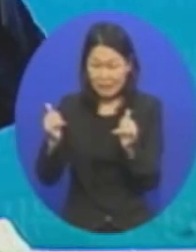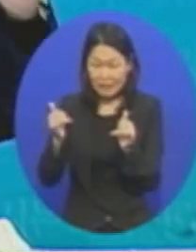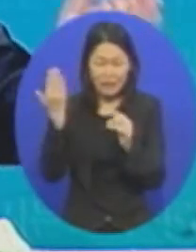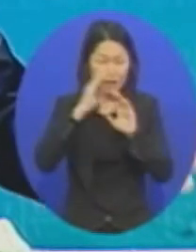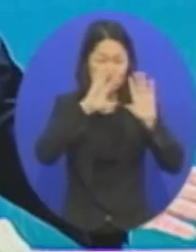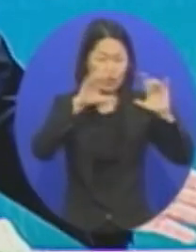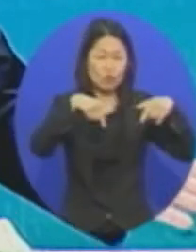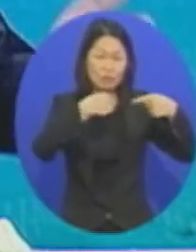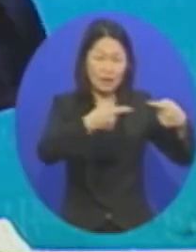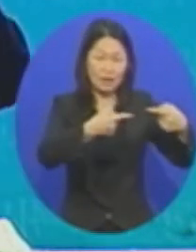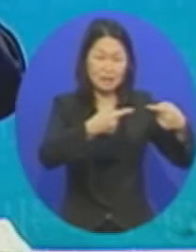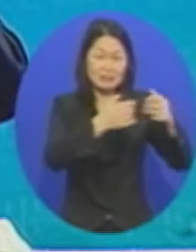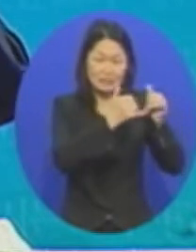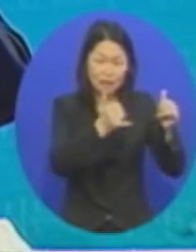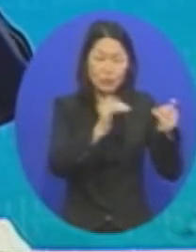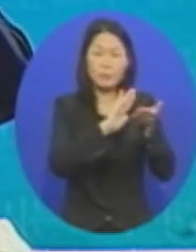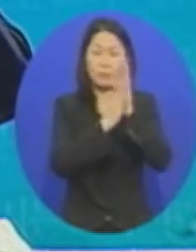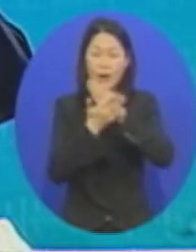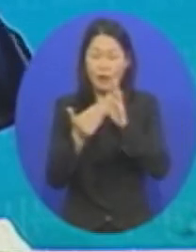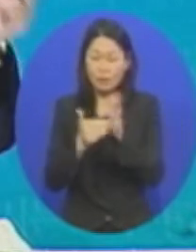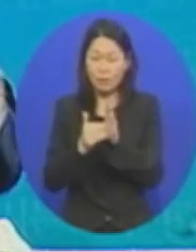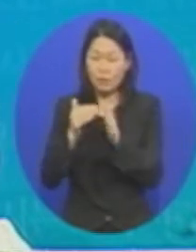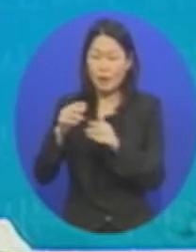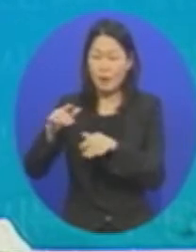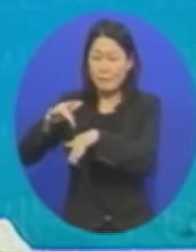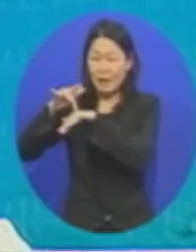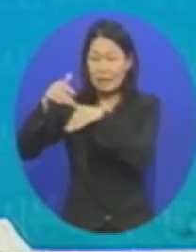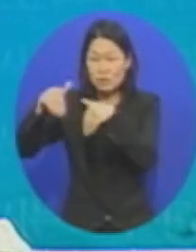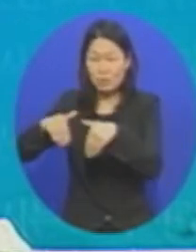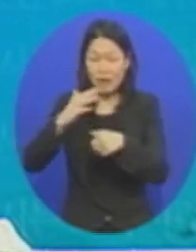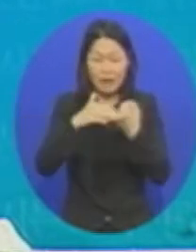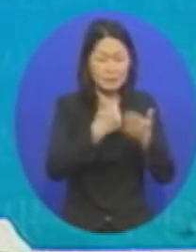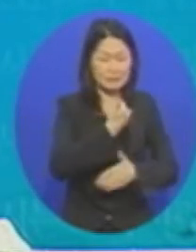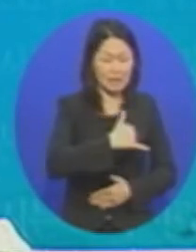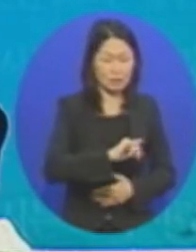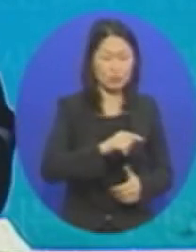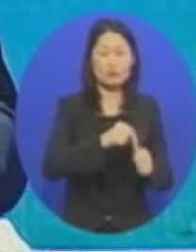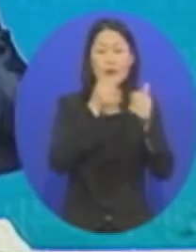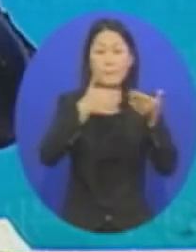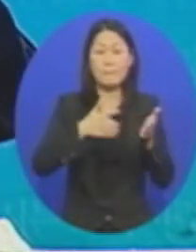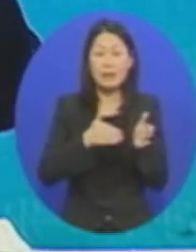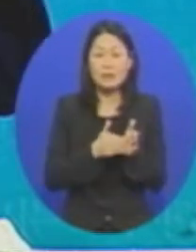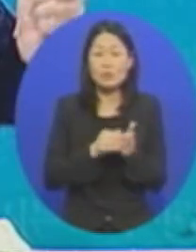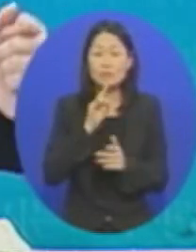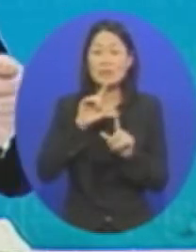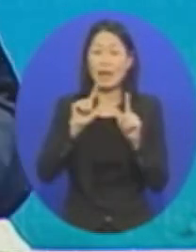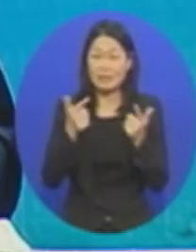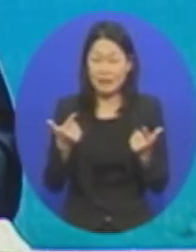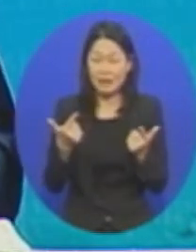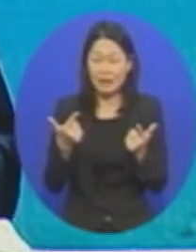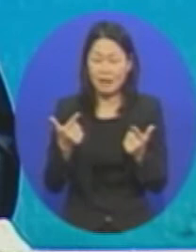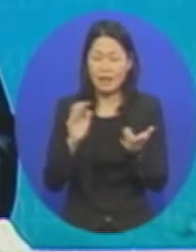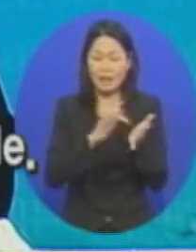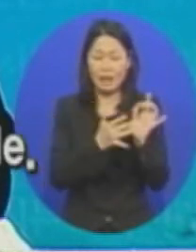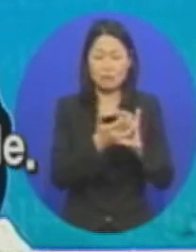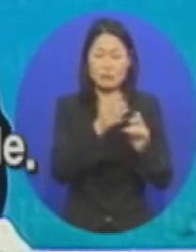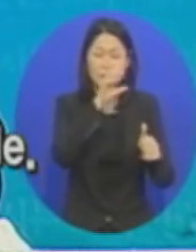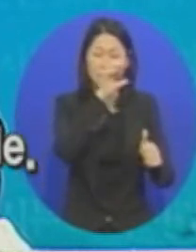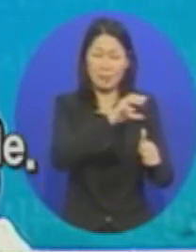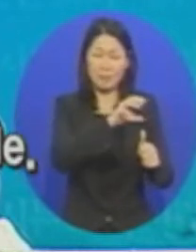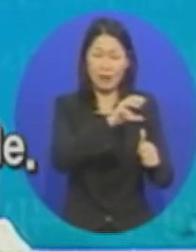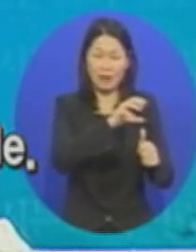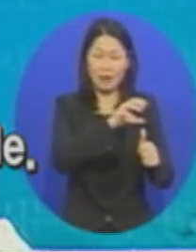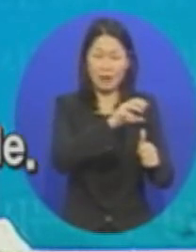마귀의 종이 하나님의 자녀로 구원받는 것 뿐만 아니고 예수님의 핍박 짜가 예수님의